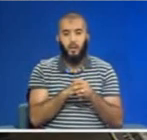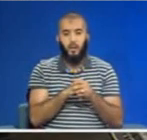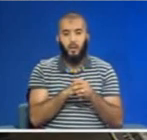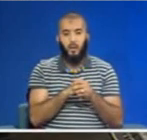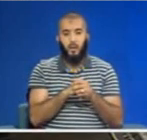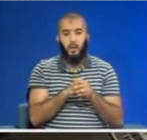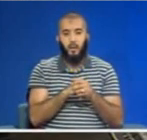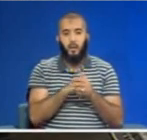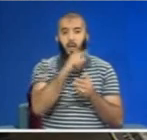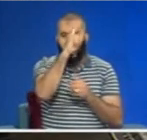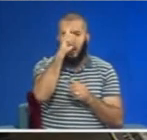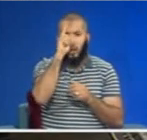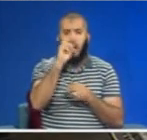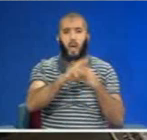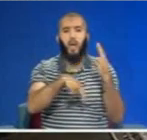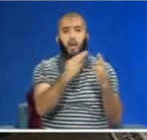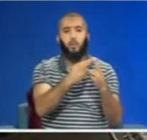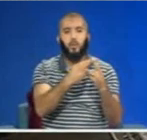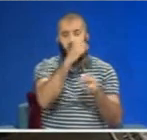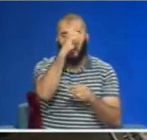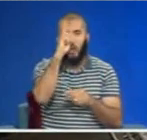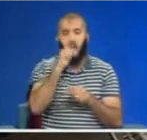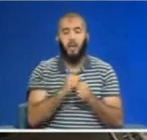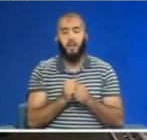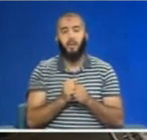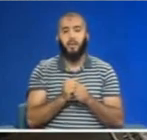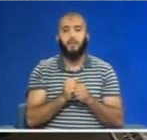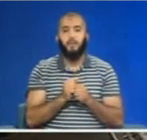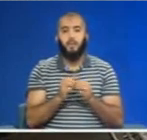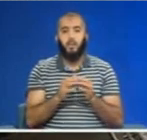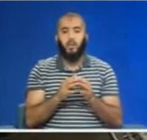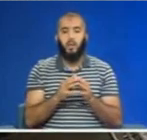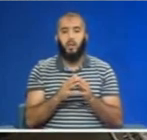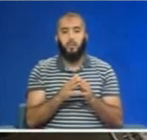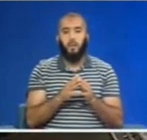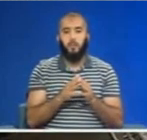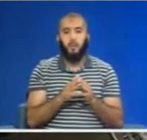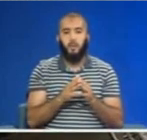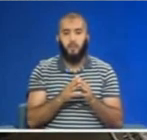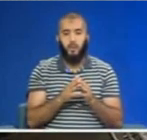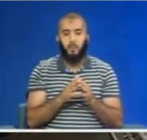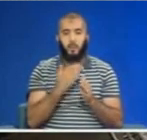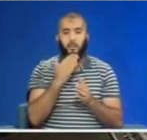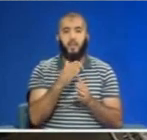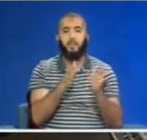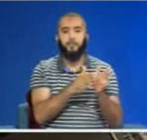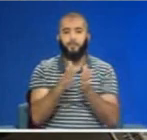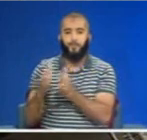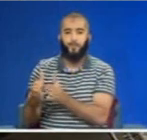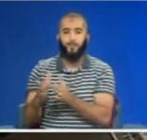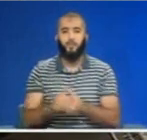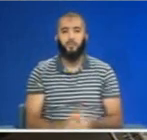الاولاد للزواج والهداية والنجاح. ربي يسهل ان شاء الله ويجعل التيسير ان شاء الله والتسهيل. بالسلامة،